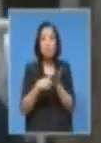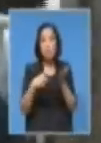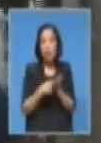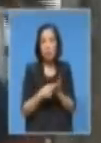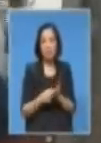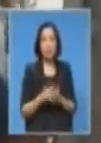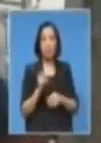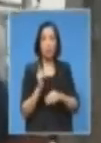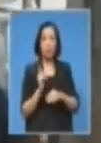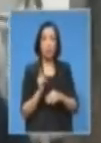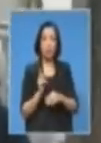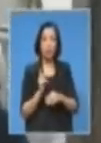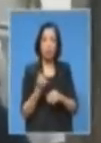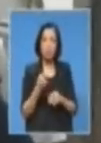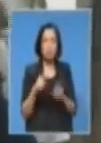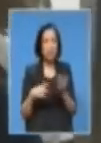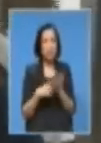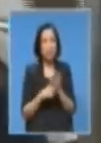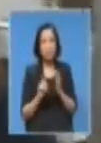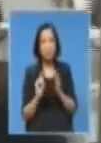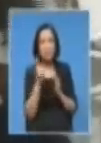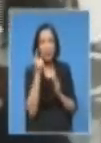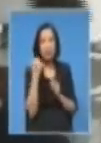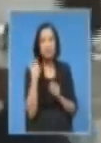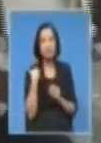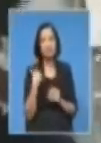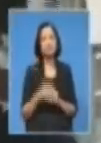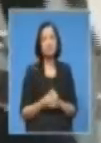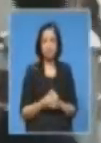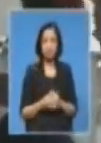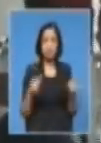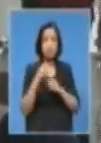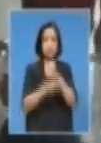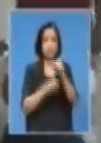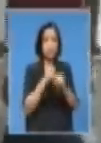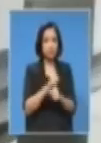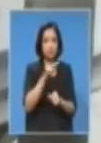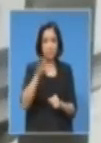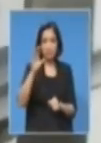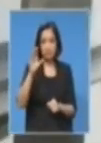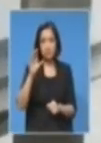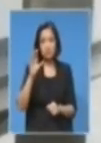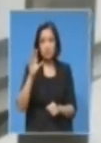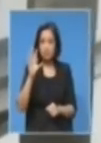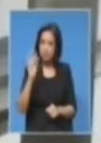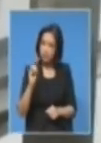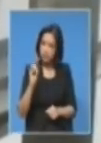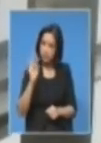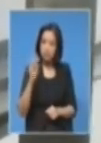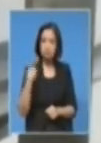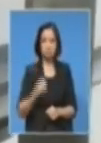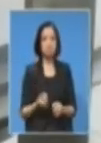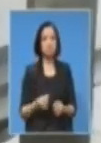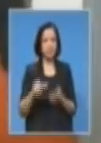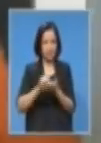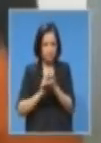สร้างความสะดวกสบายให้มากยิ่งขึ้นนะครับในปี2559นั้นเนี่ยก็จะมีอีก6ท่าเรือนะครับที่จะมีการปรับปรุ